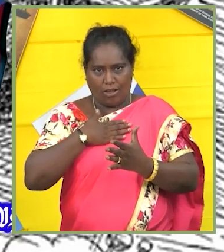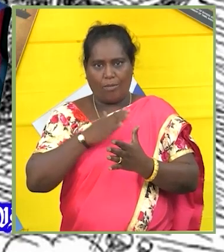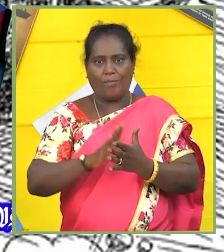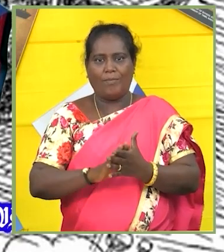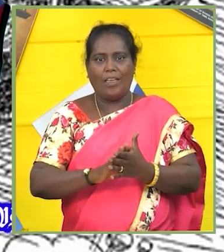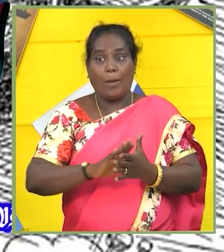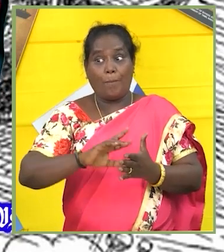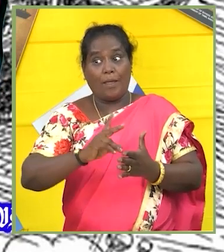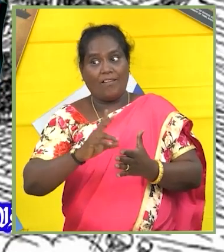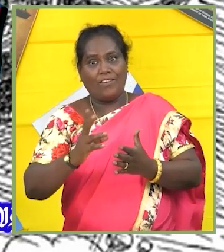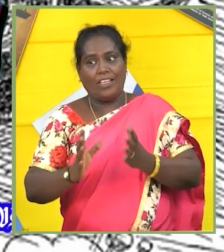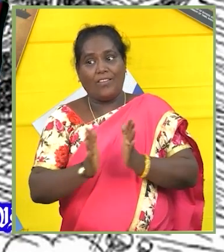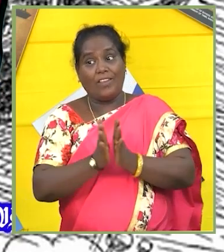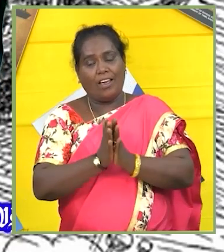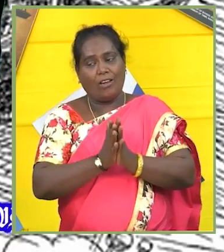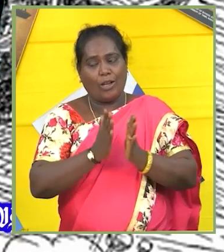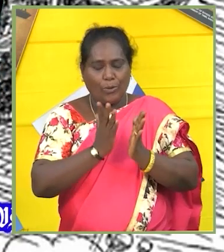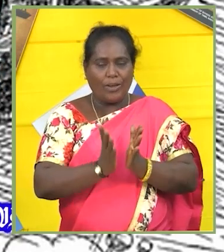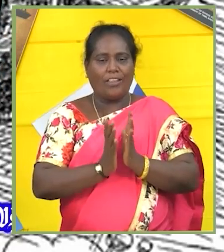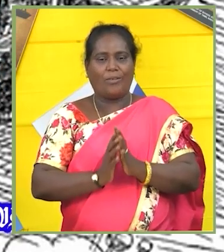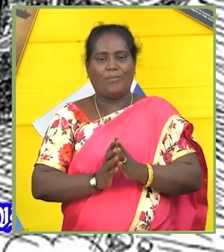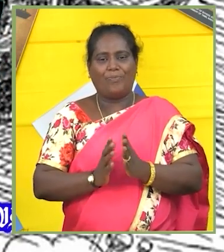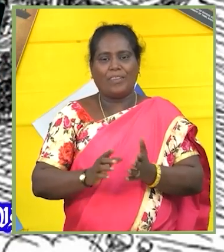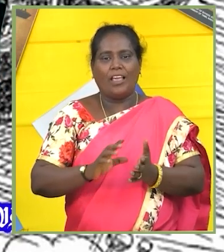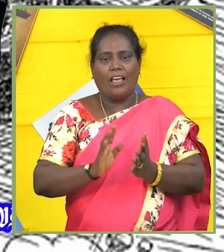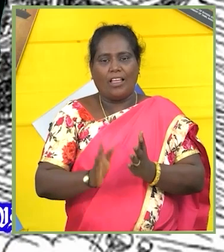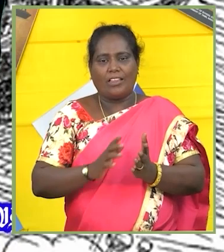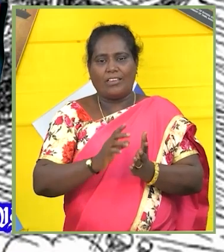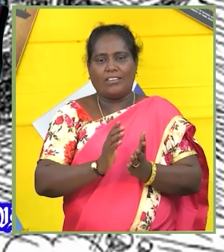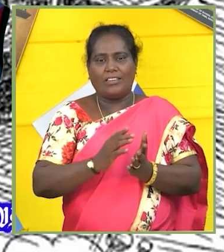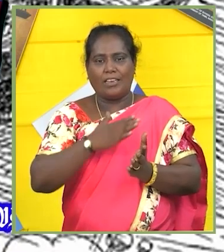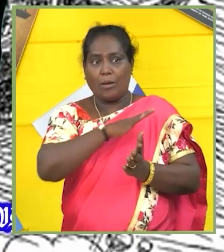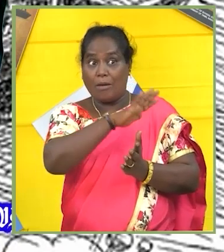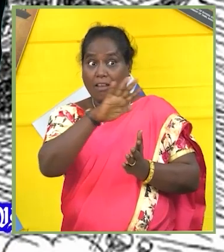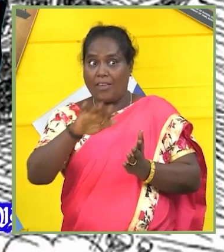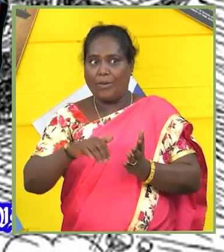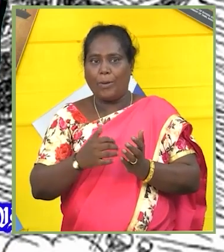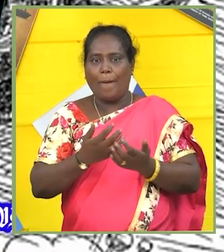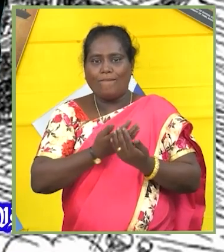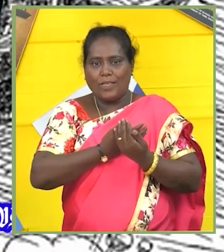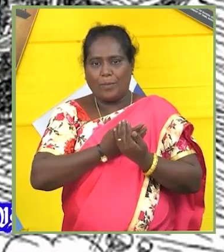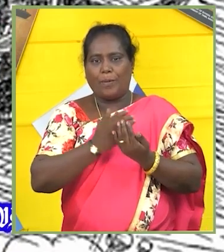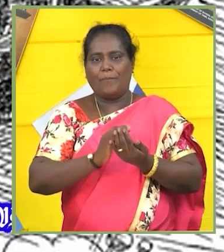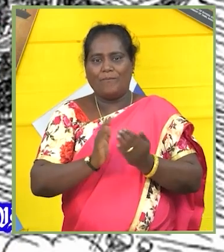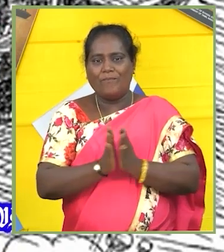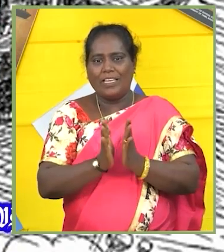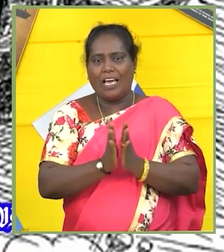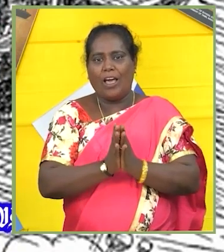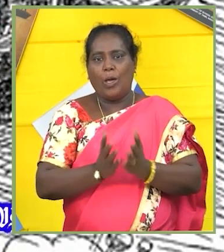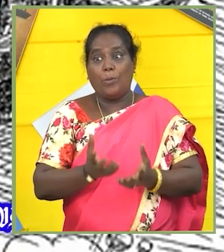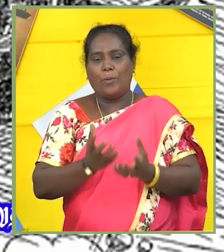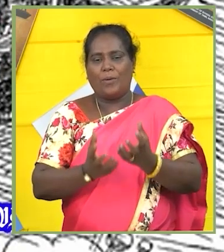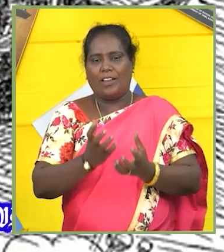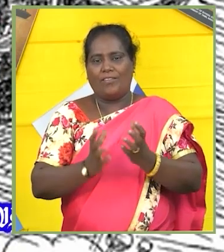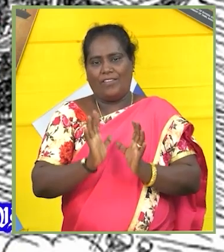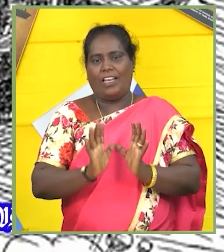நாம் ஆண்டு முழுவதும் பல்வேறு விழாக்களை கொண்டாடி மகிழ்கிறோம். அவற்றுள் நம் அனைவருக்குமே பிடித்தமான விழா என்றால் எது?